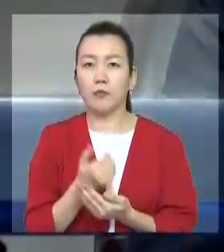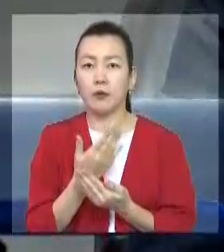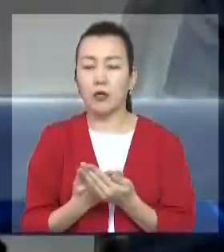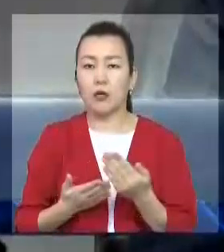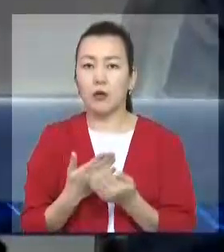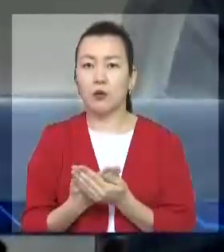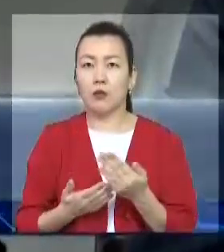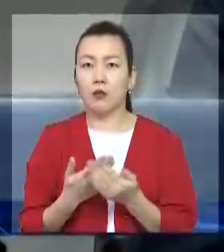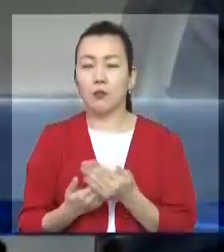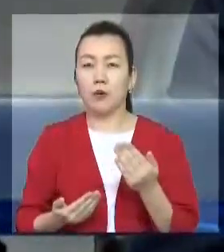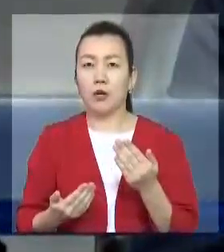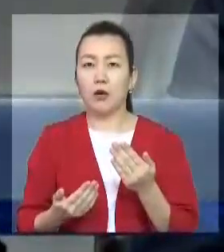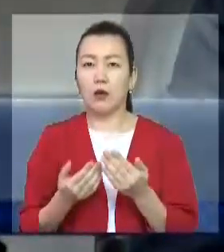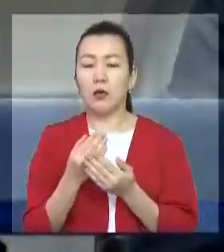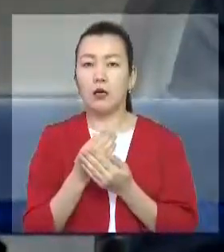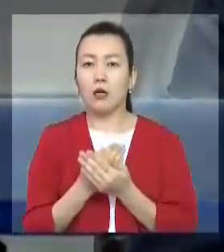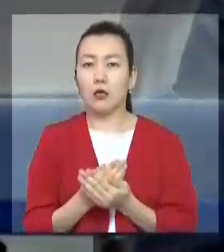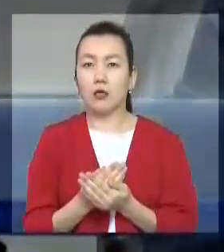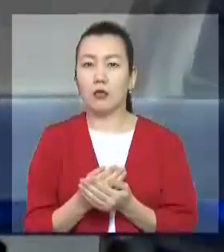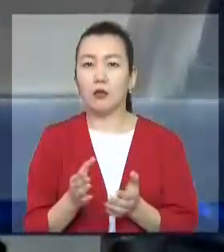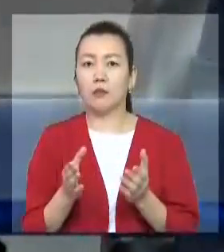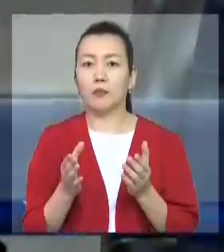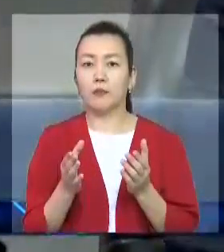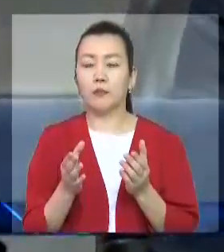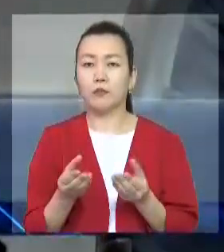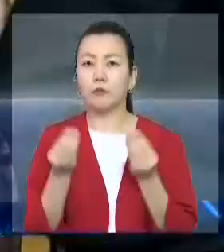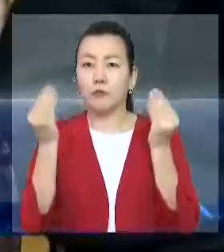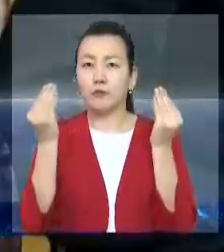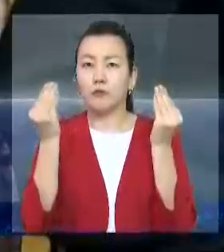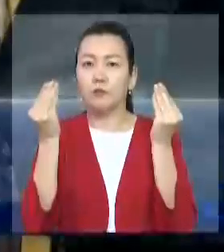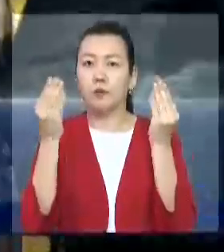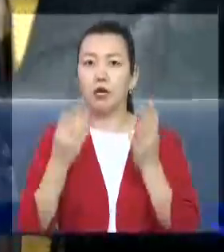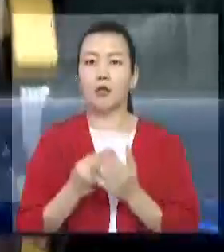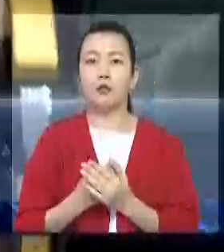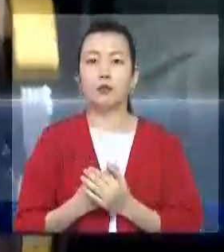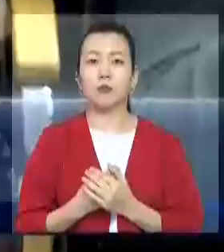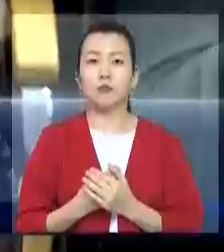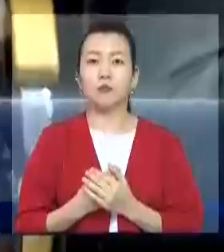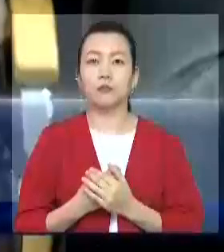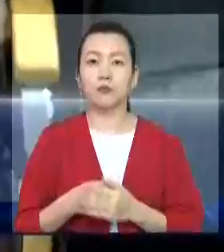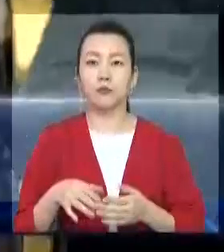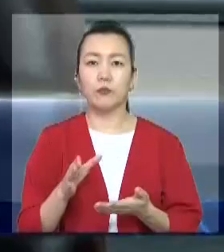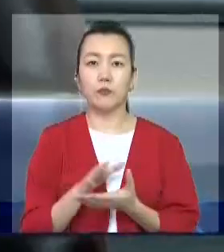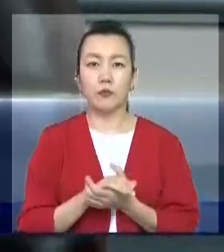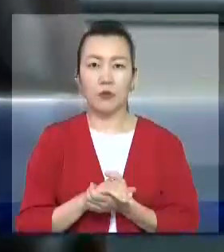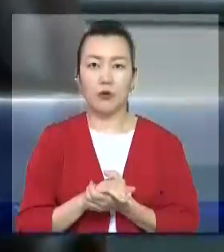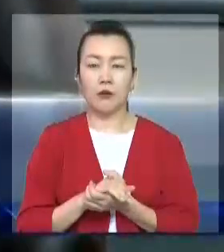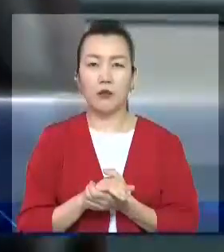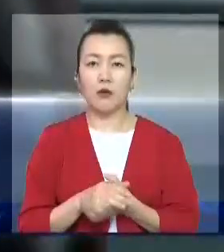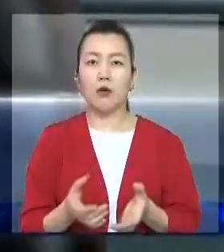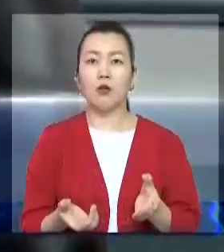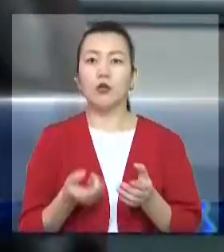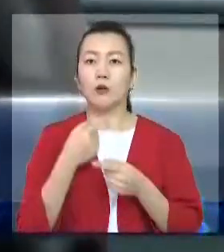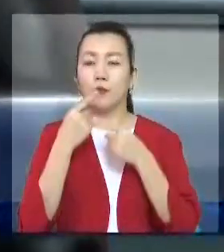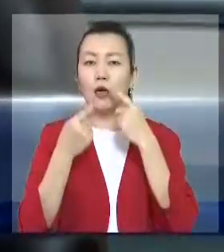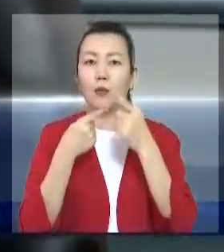хорошо, а что плохо. Это те люди, которых нужно всегда уважать. Встреча прошла в свободном формате. Учащиеся могли задавать интересующие